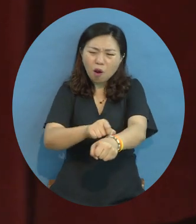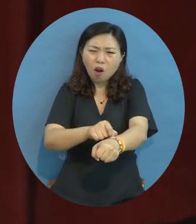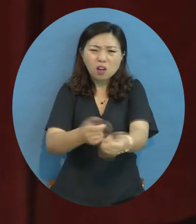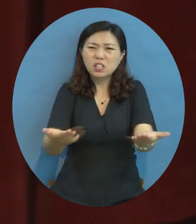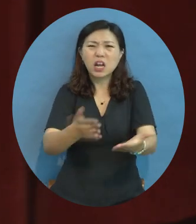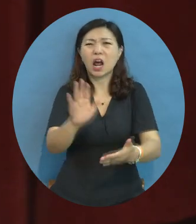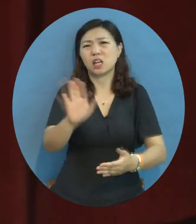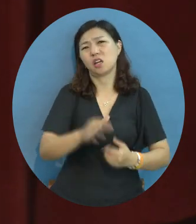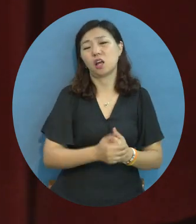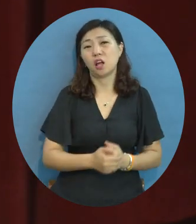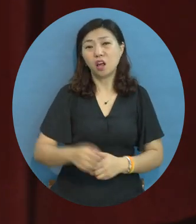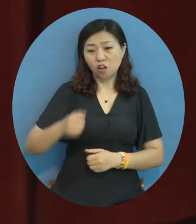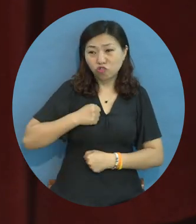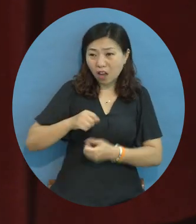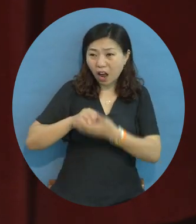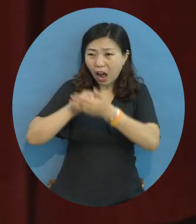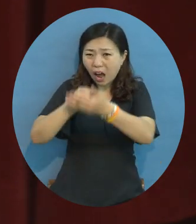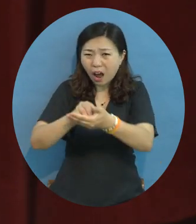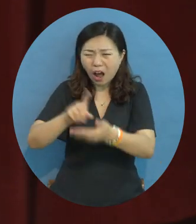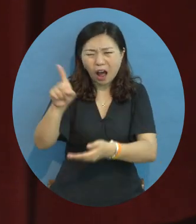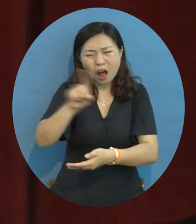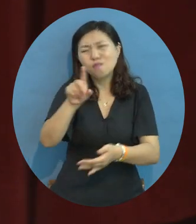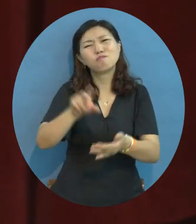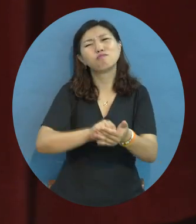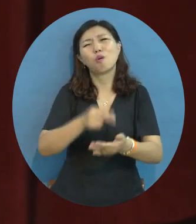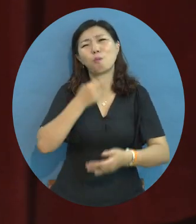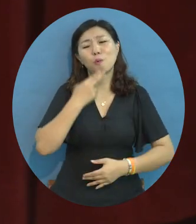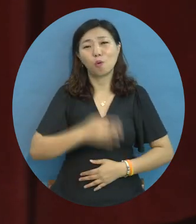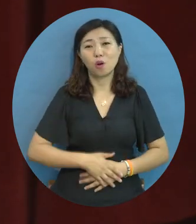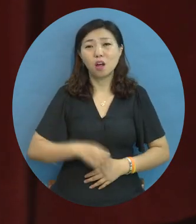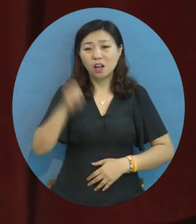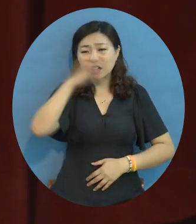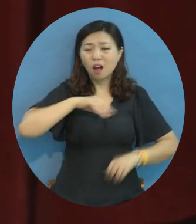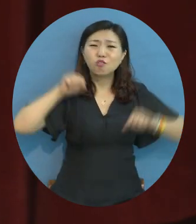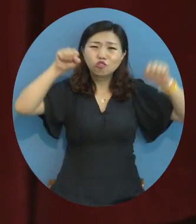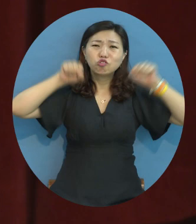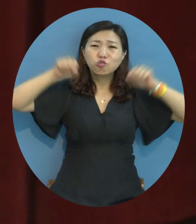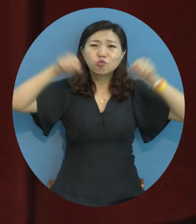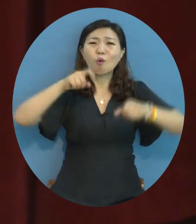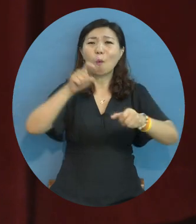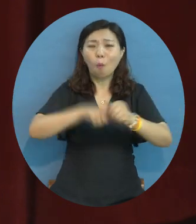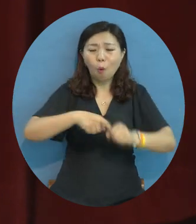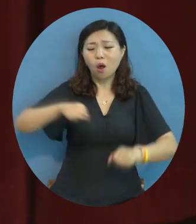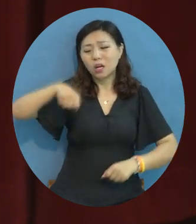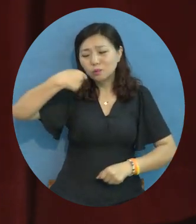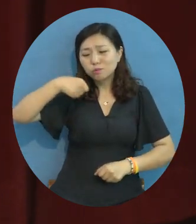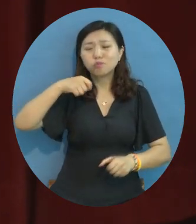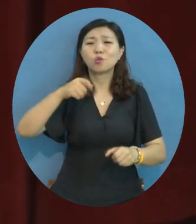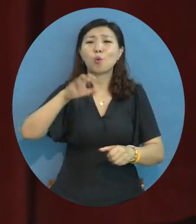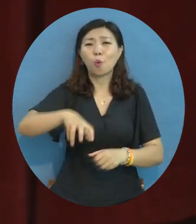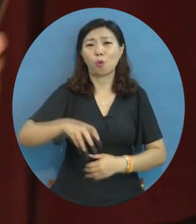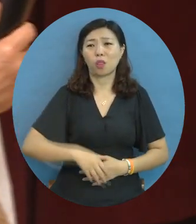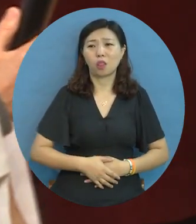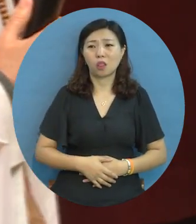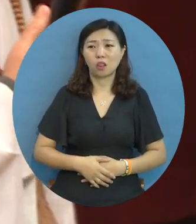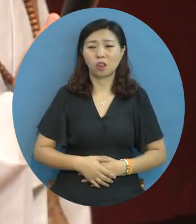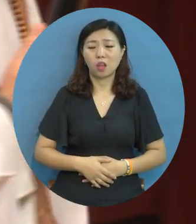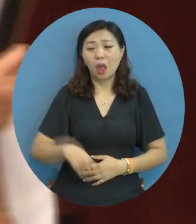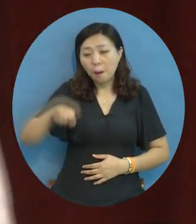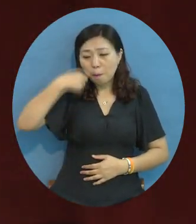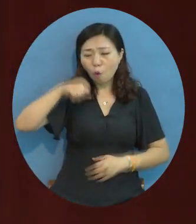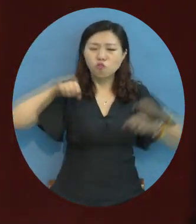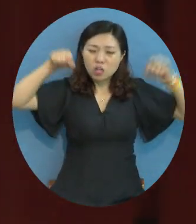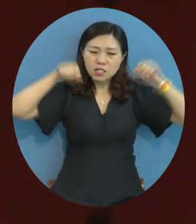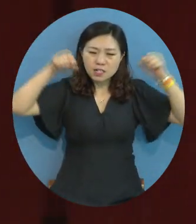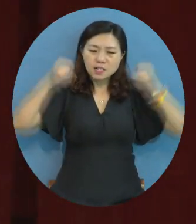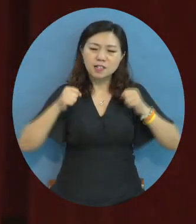군대 가면 아무것도 아니야 가보면 네. 체력 단련하는 데야 밥 먹고 네 밥 네, 먹고 체력 단련만 하면 되는